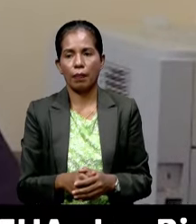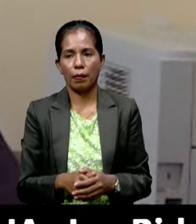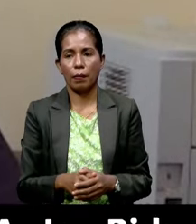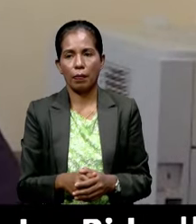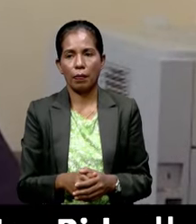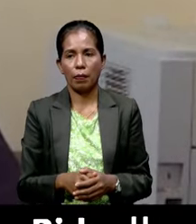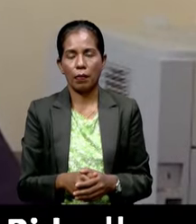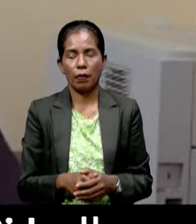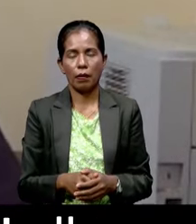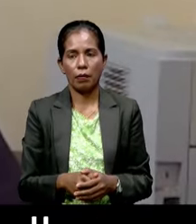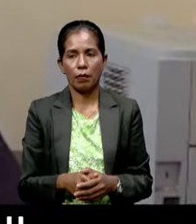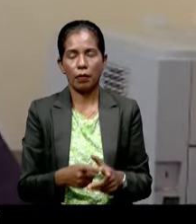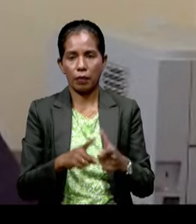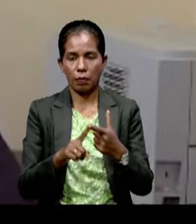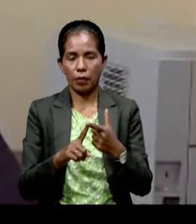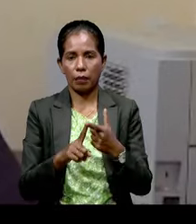rua